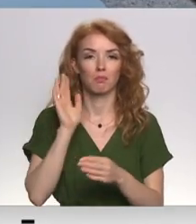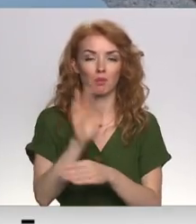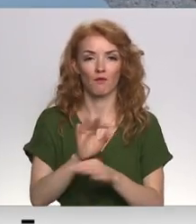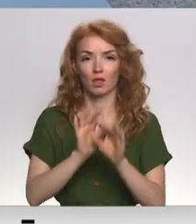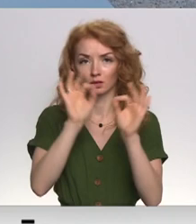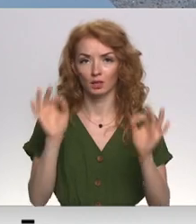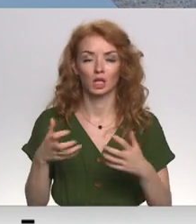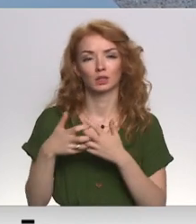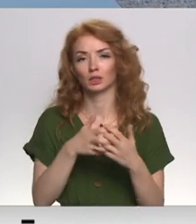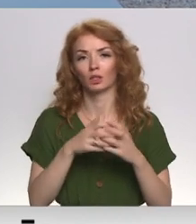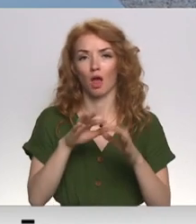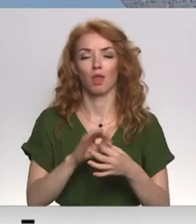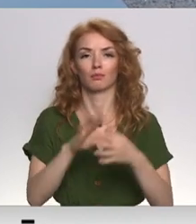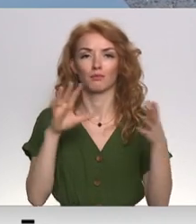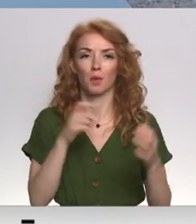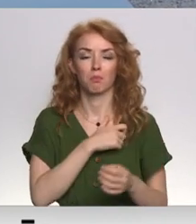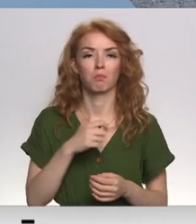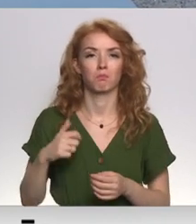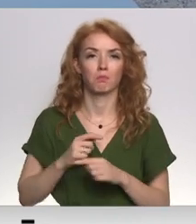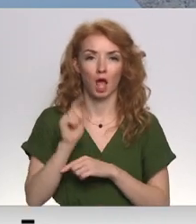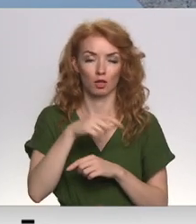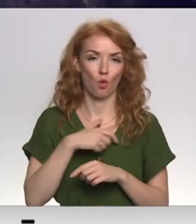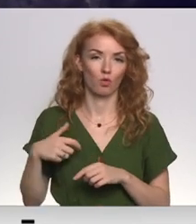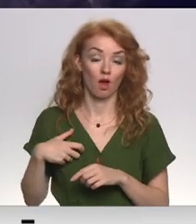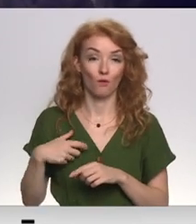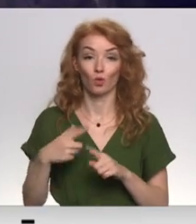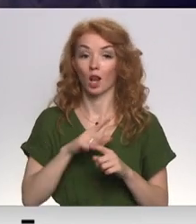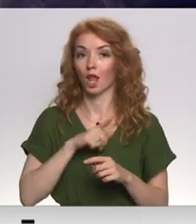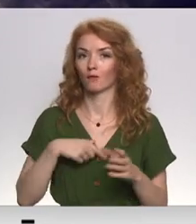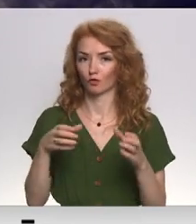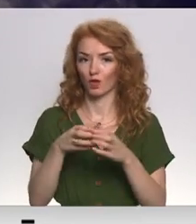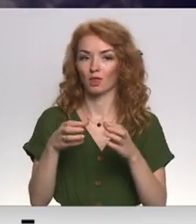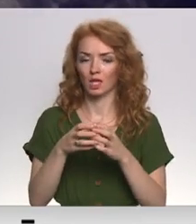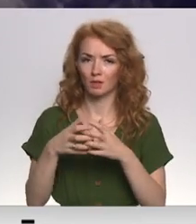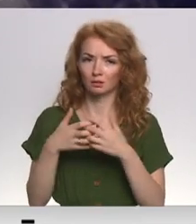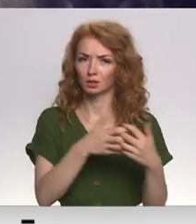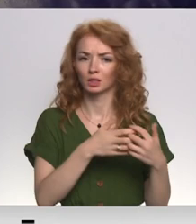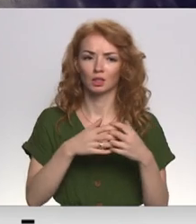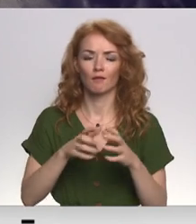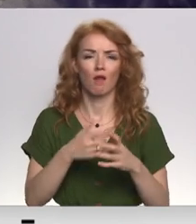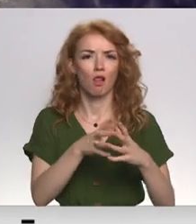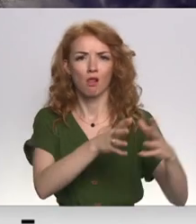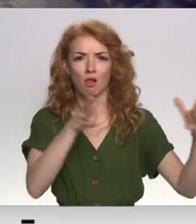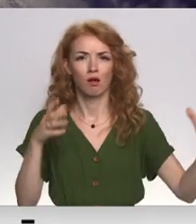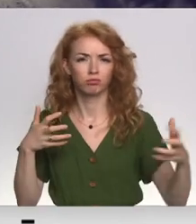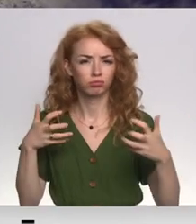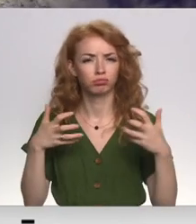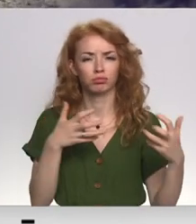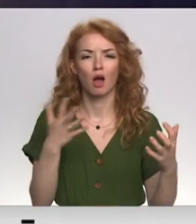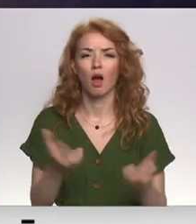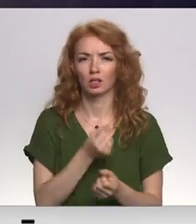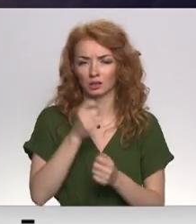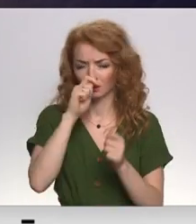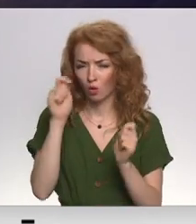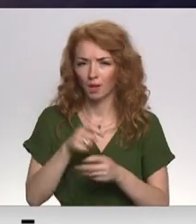operāciju, lai atbrīvotu Pārdaugavu no ienaidniekiem. Latviešu vienības gāja cīņā pret daudz lielāku pārspēku. Ar smagiem